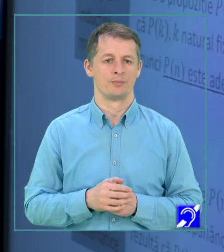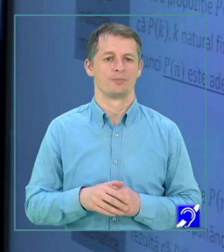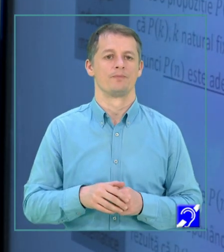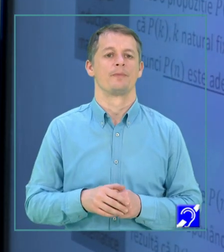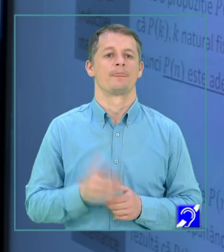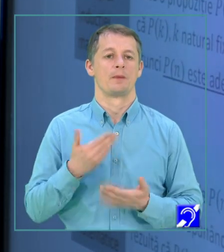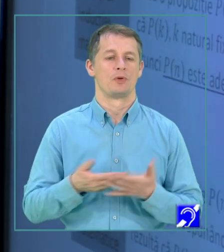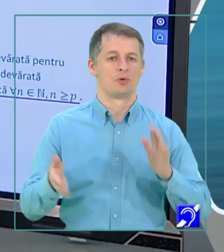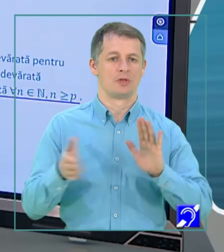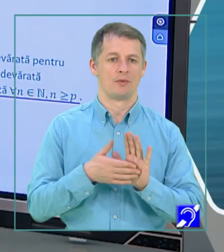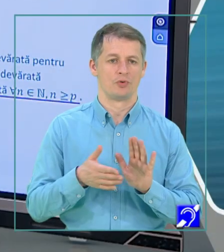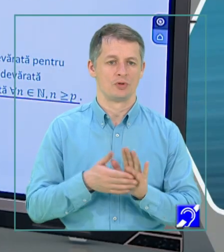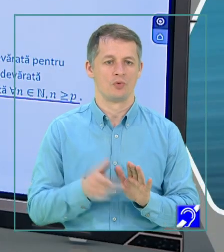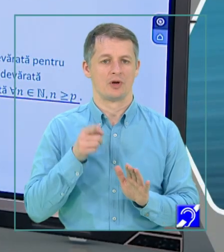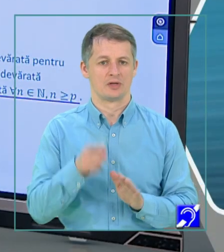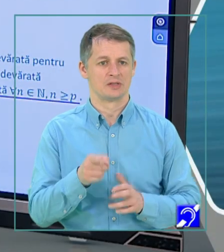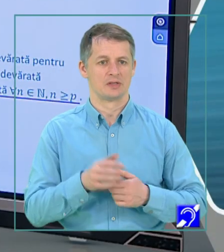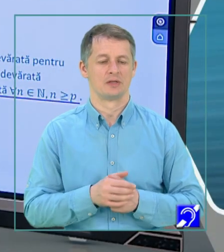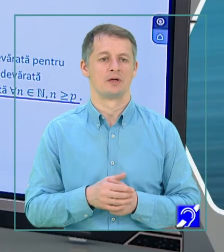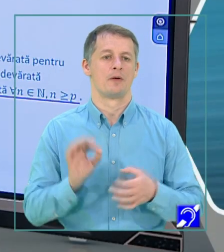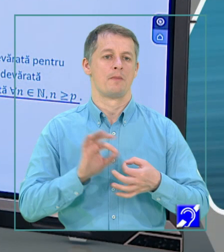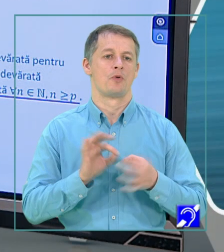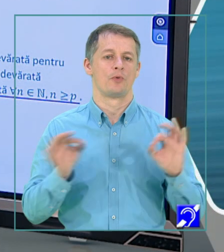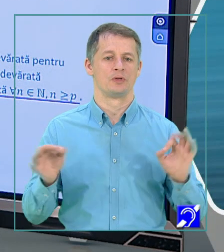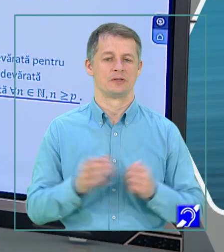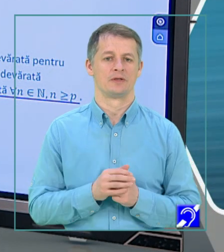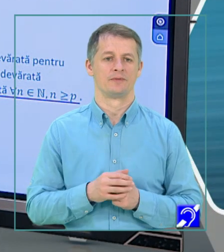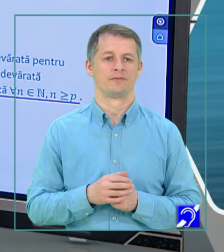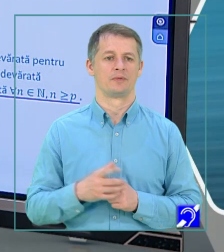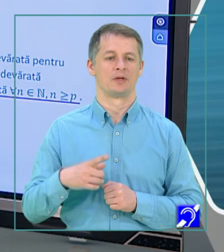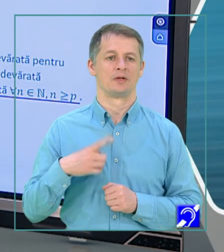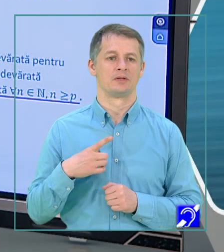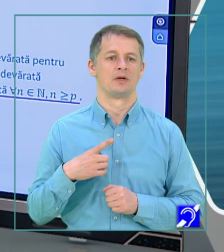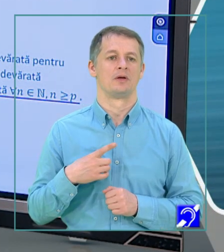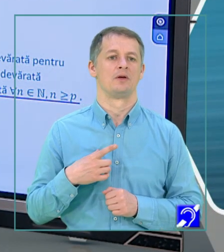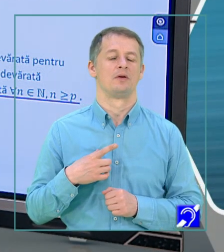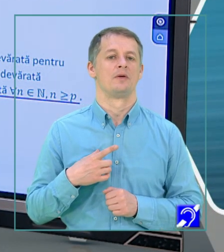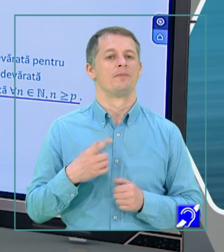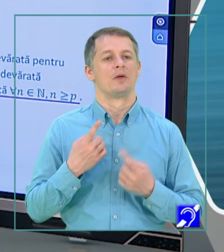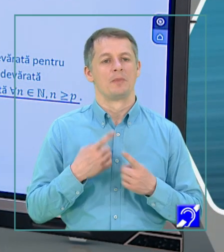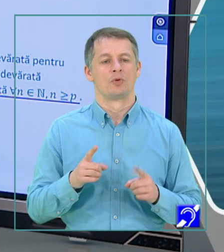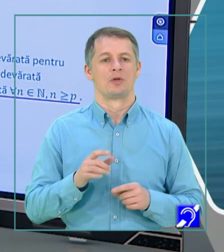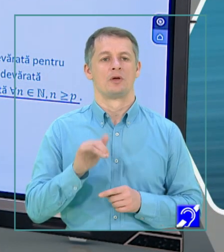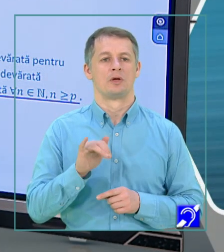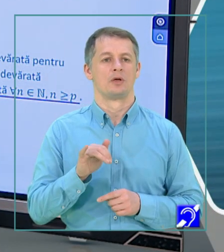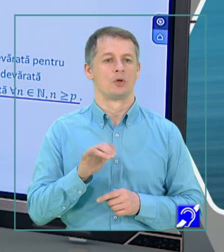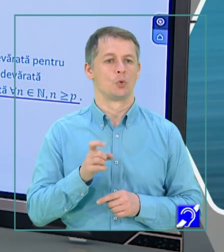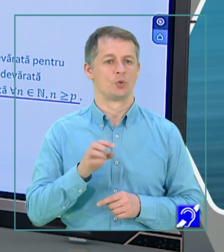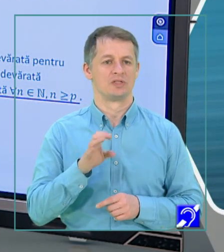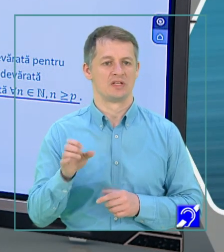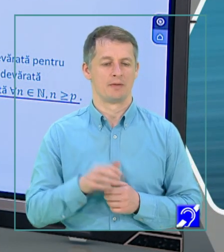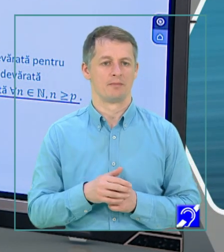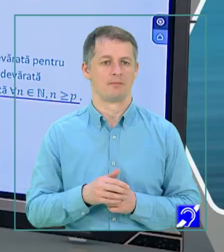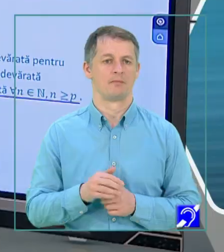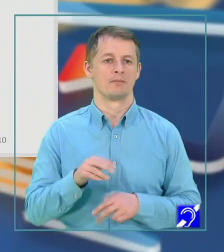pentru demonstrarea unor astfel de propoziții este metoda inducției matematice și are două etape. Prima